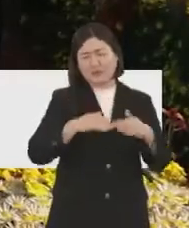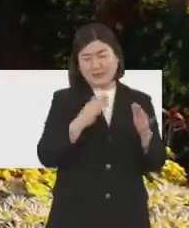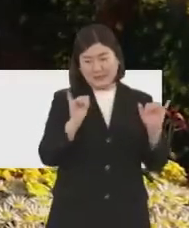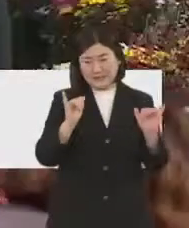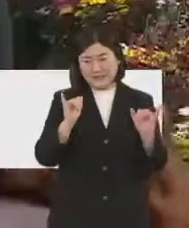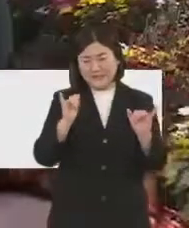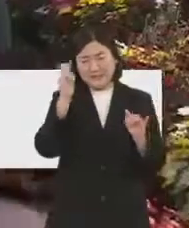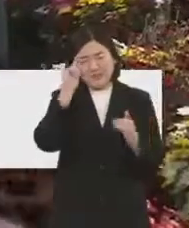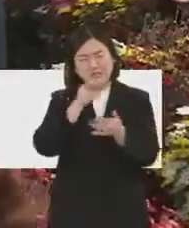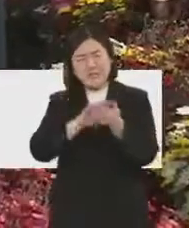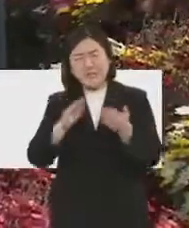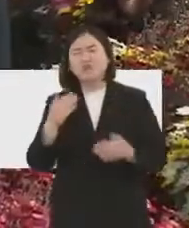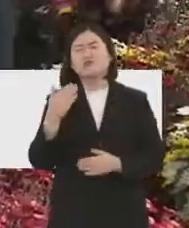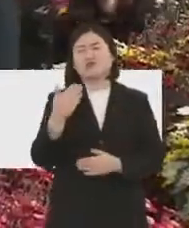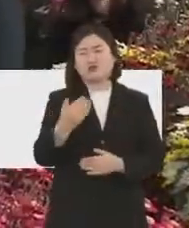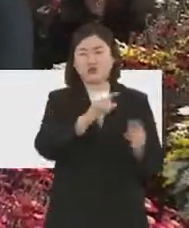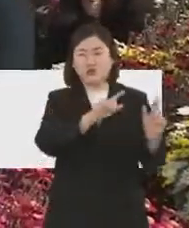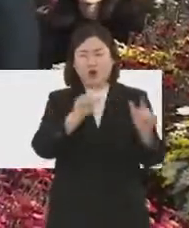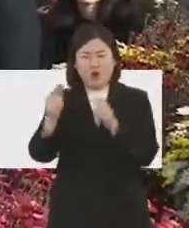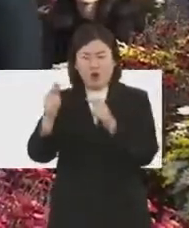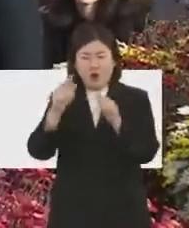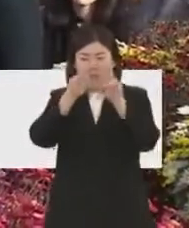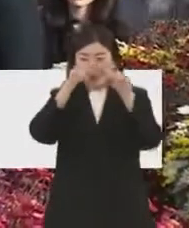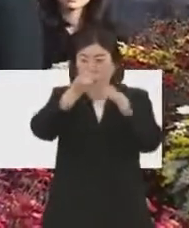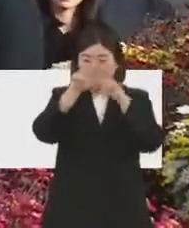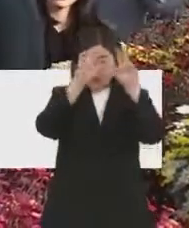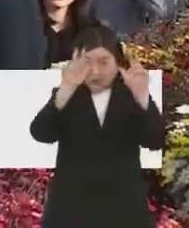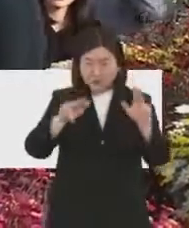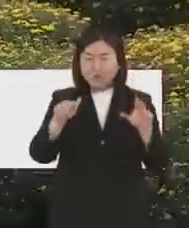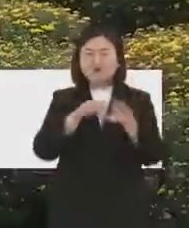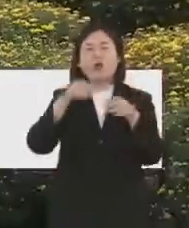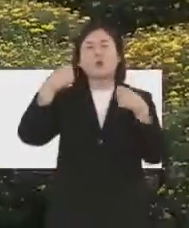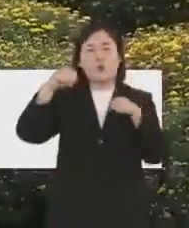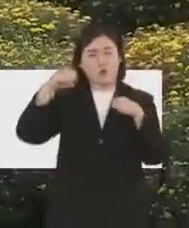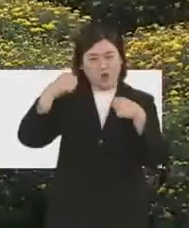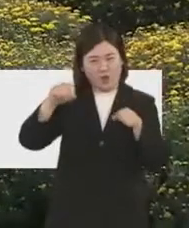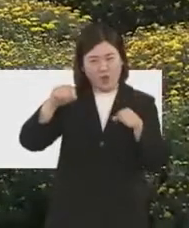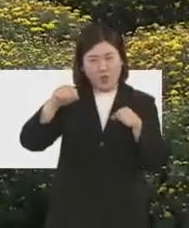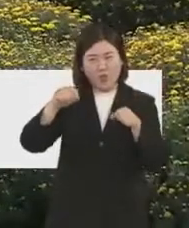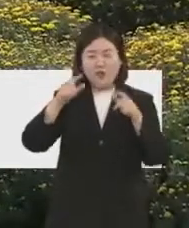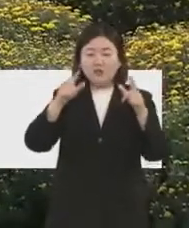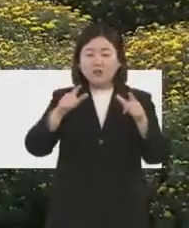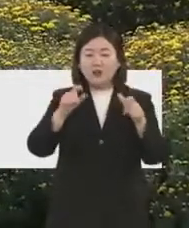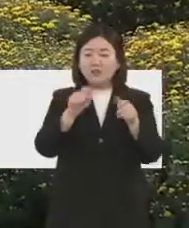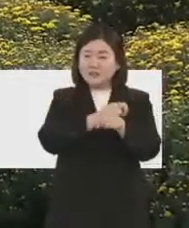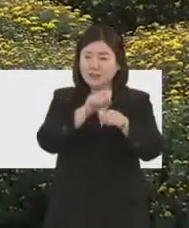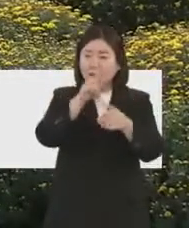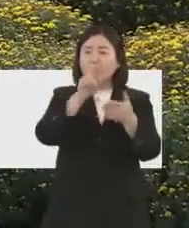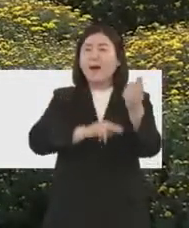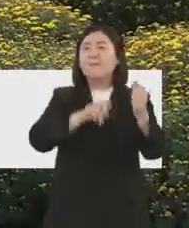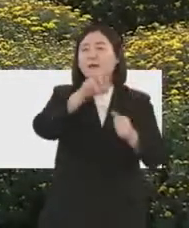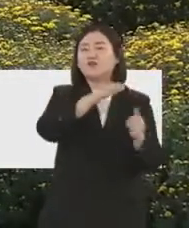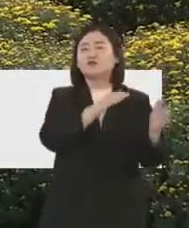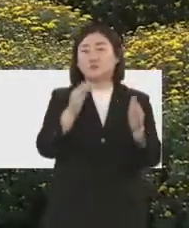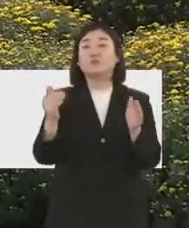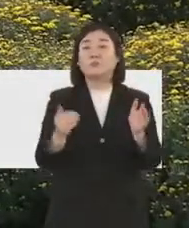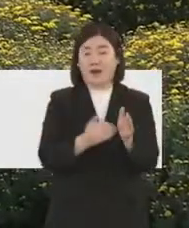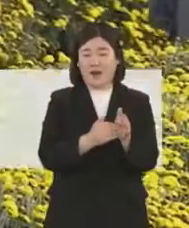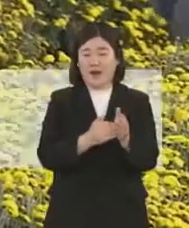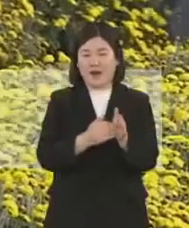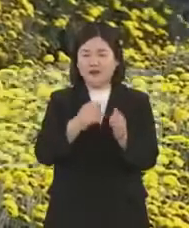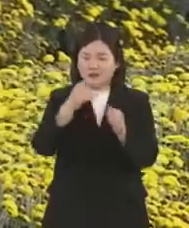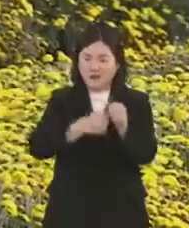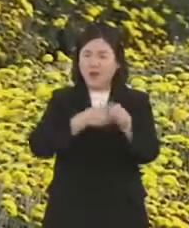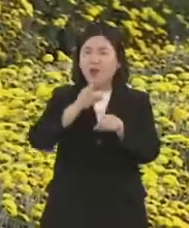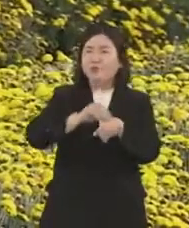관광객들에게 힐링을 줄 수 있는 다양한 야외 전시와 문화공연 그리고 지역 농특산물 판매장 등이 마련됐으며